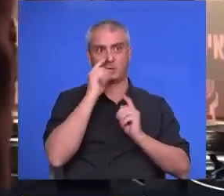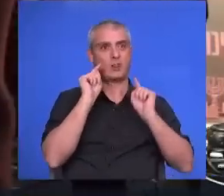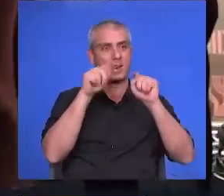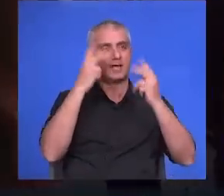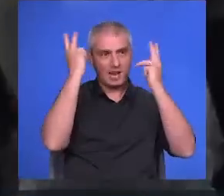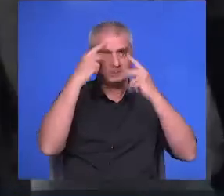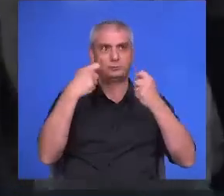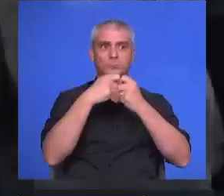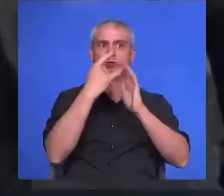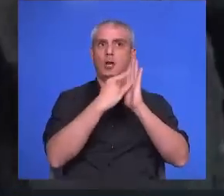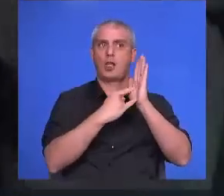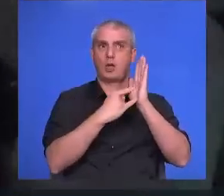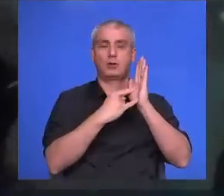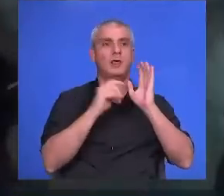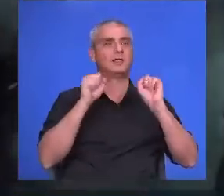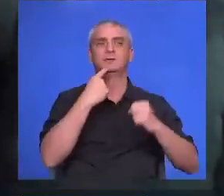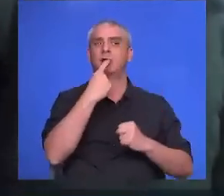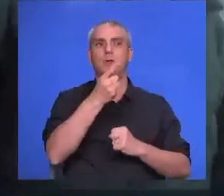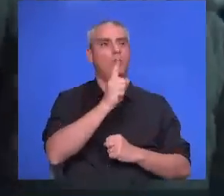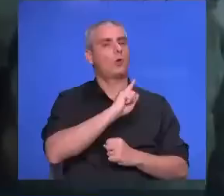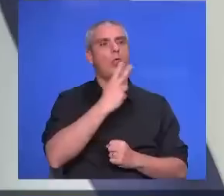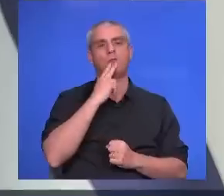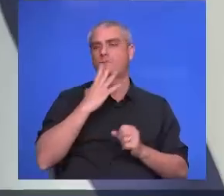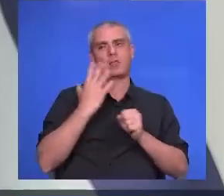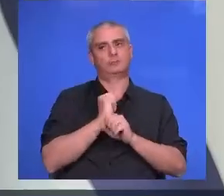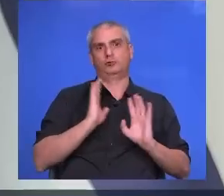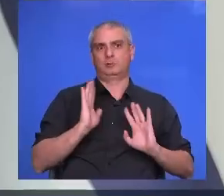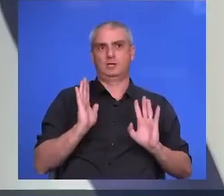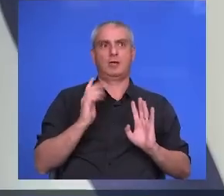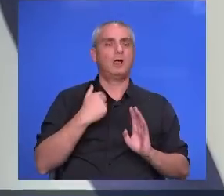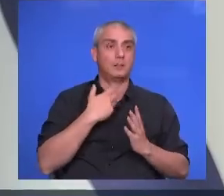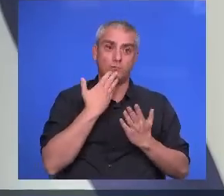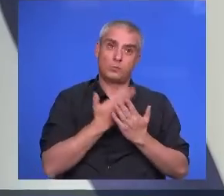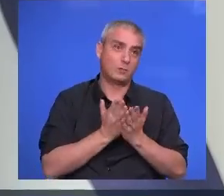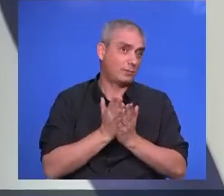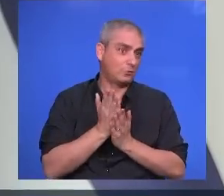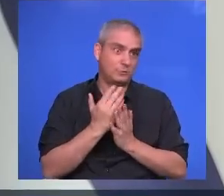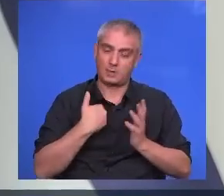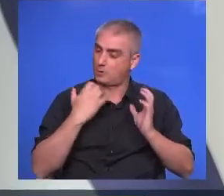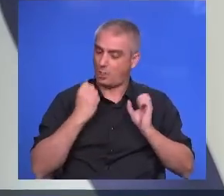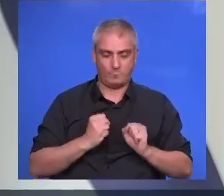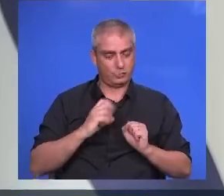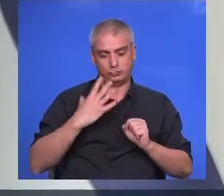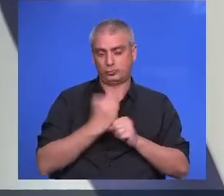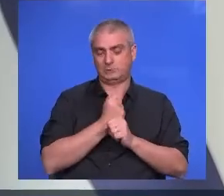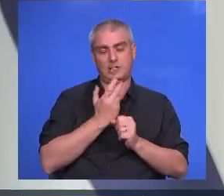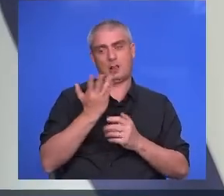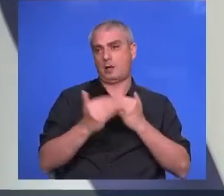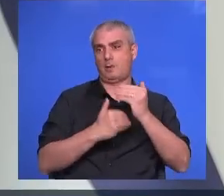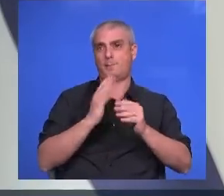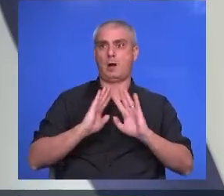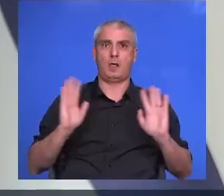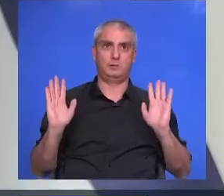להסכמות סביב החוק. הנשיא הבהיר כי לא מובטחת הצלחה. אני מודה בכנות שאינני בטוח בהצלחת